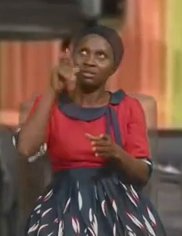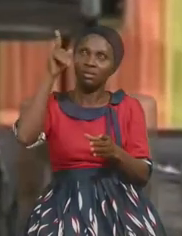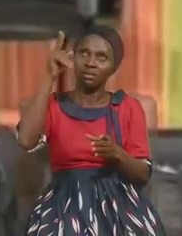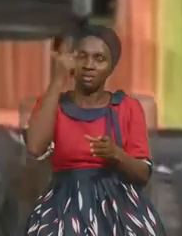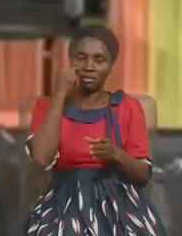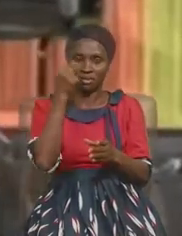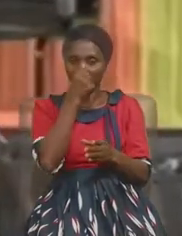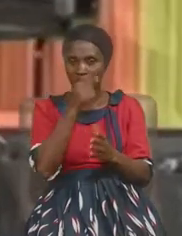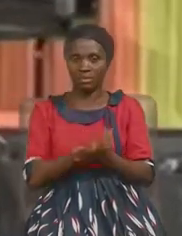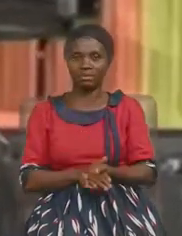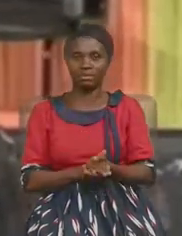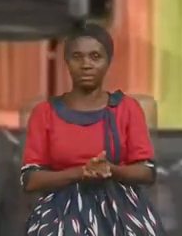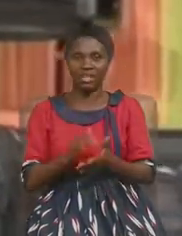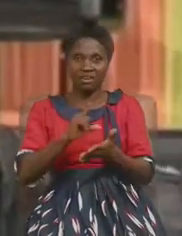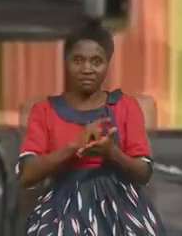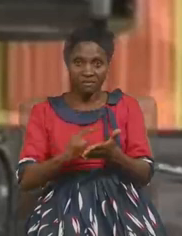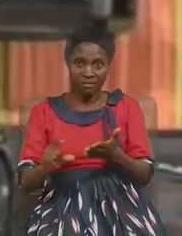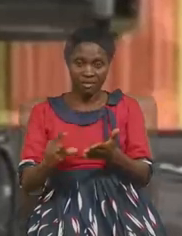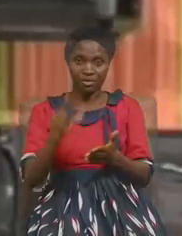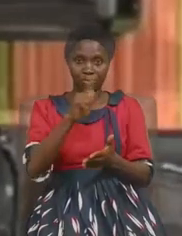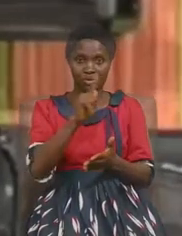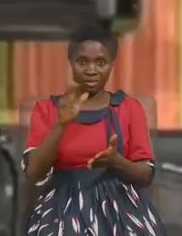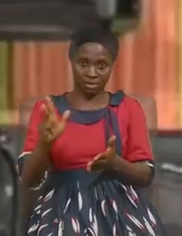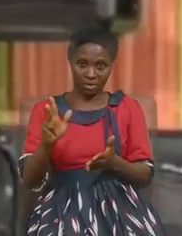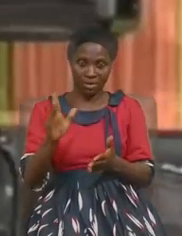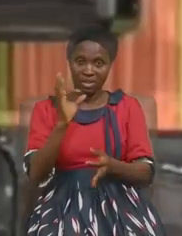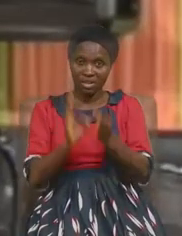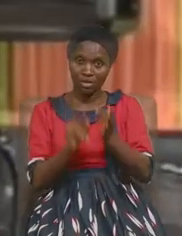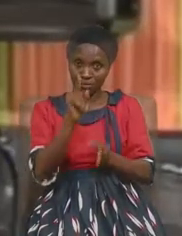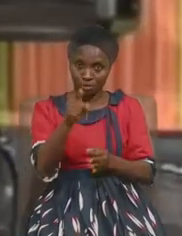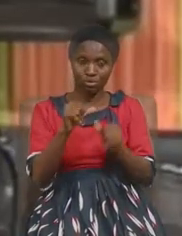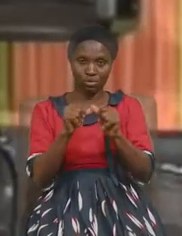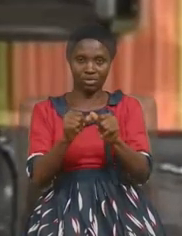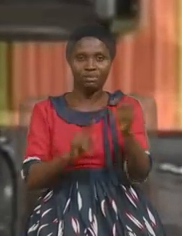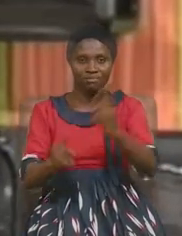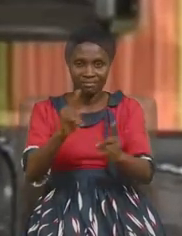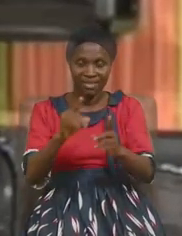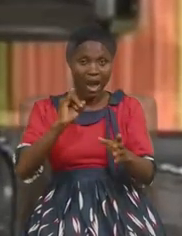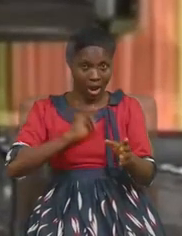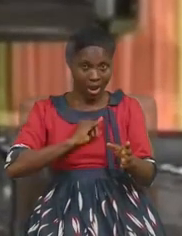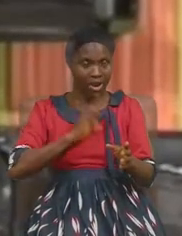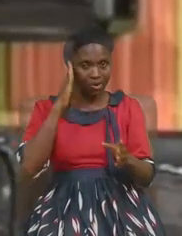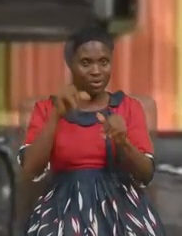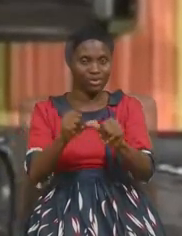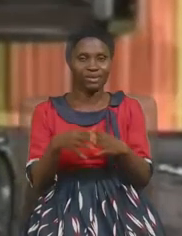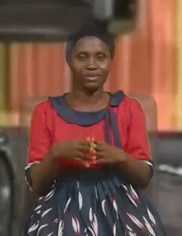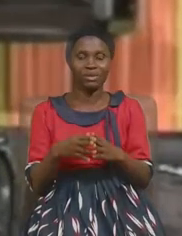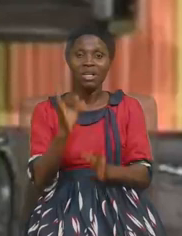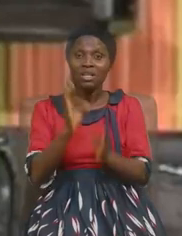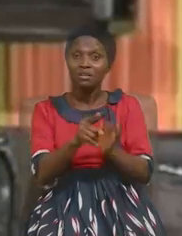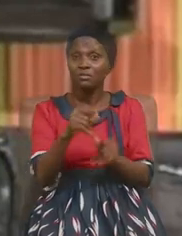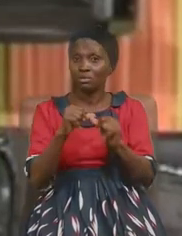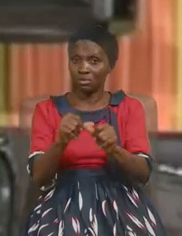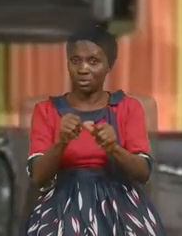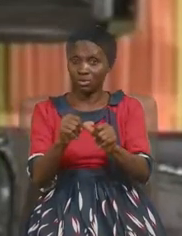Verset 23. Si du moins vous demeurez, et je vais demeurer, si vous demeurez, je dis je